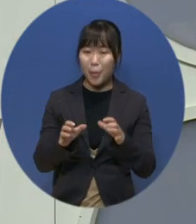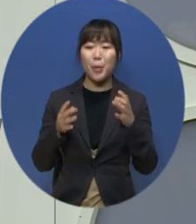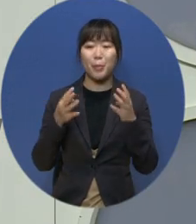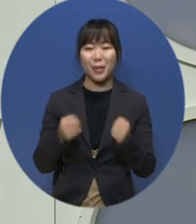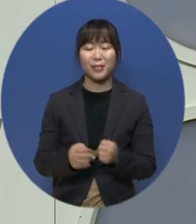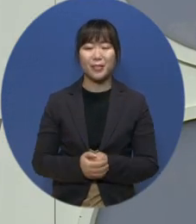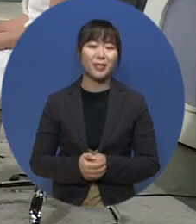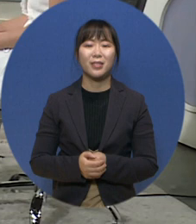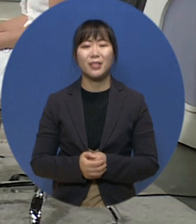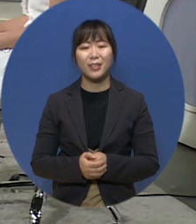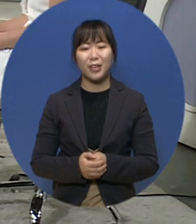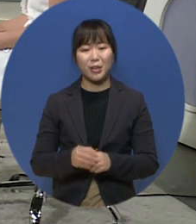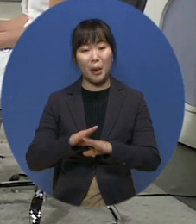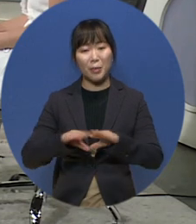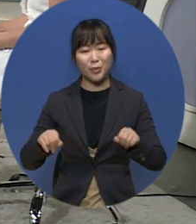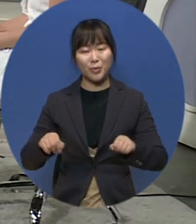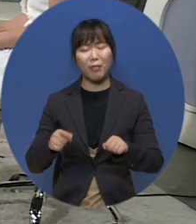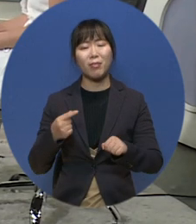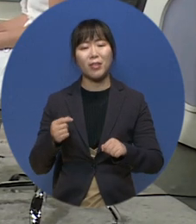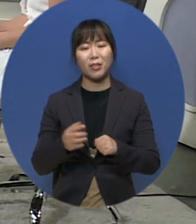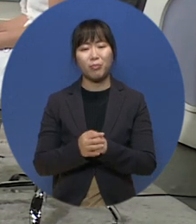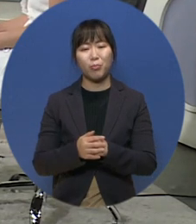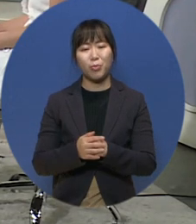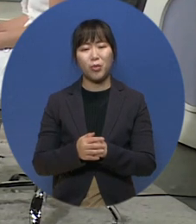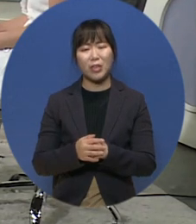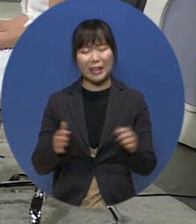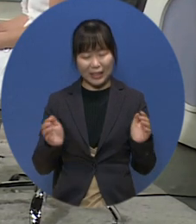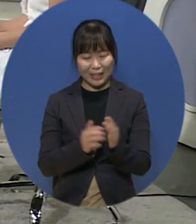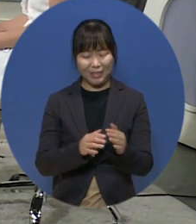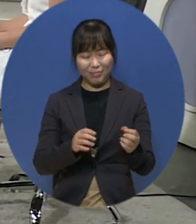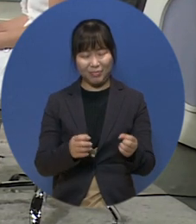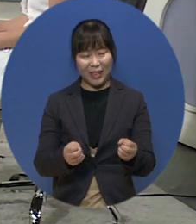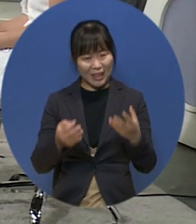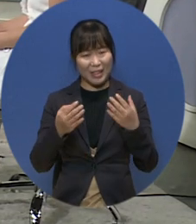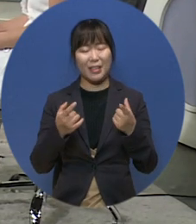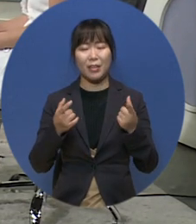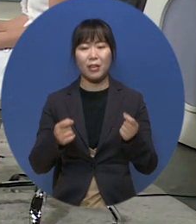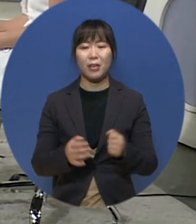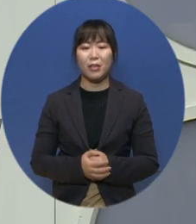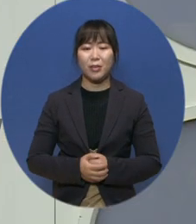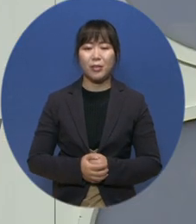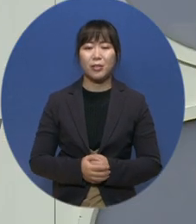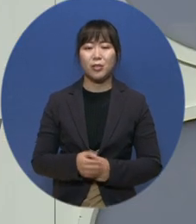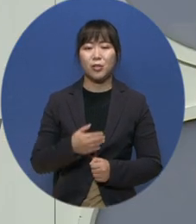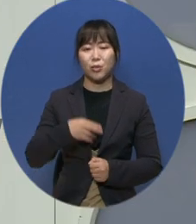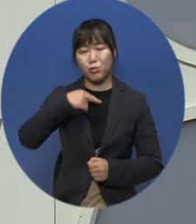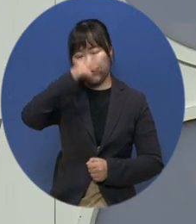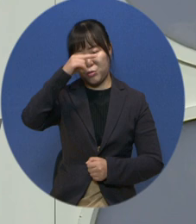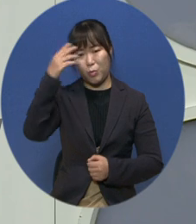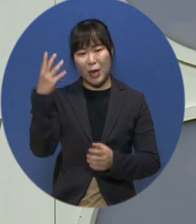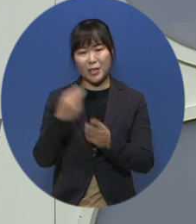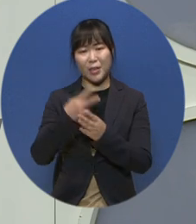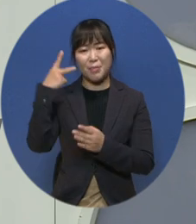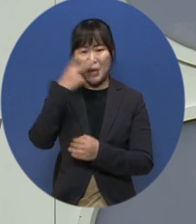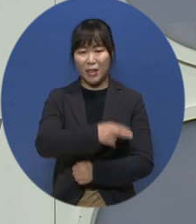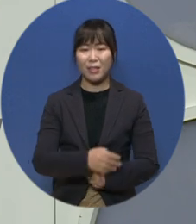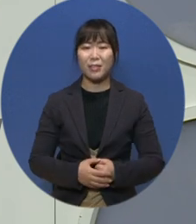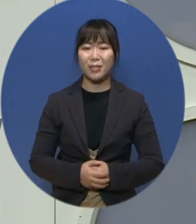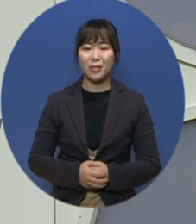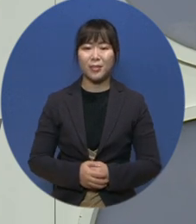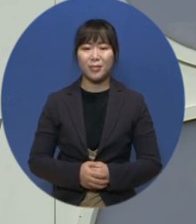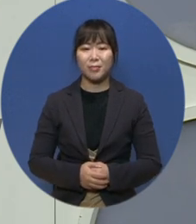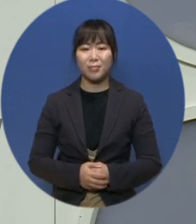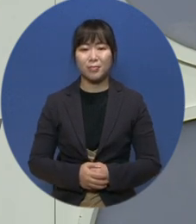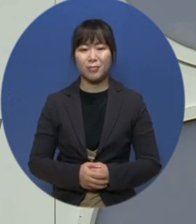많잖아요. 뒤풀이라고 그러죠. 네, 뒤풀이. 네, 네. 그다음에 쫑파티 뭐 이런 거. 네. 저는 술을 완전히 끊었거든요.